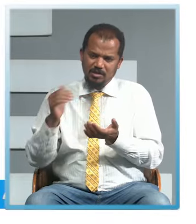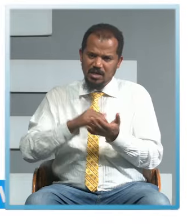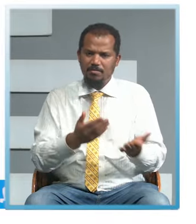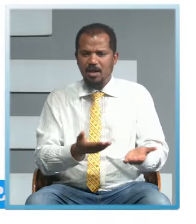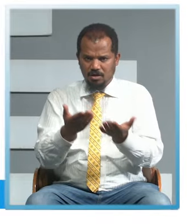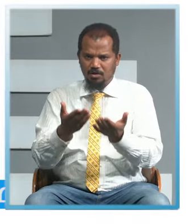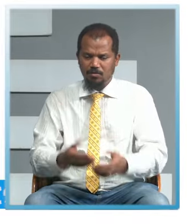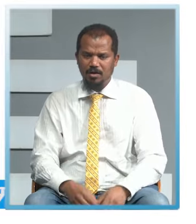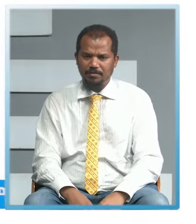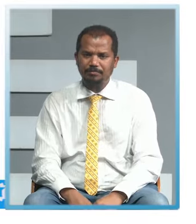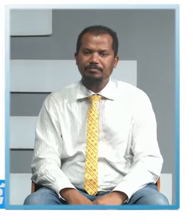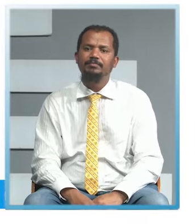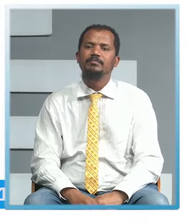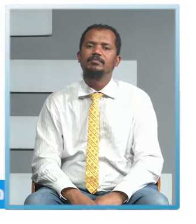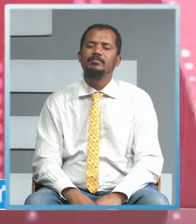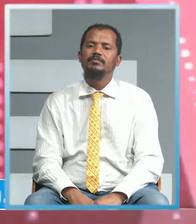አቅርቧል።